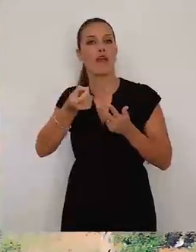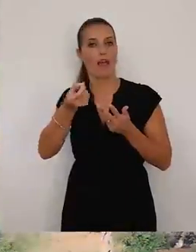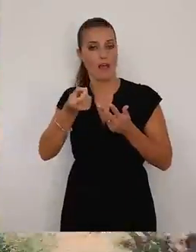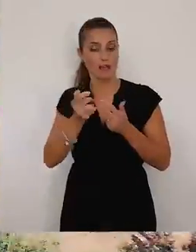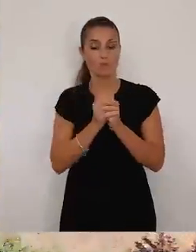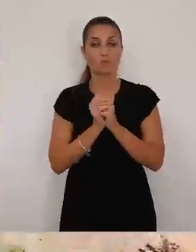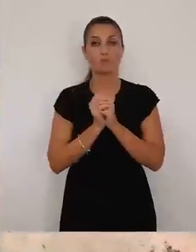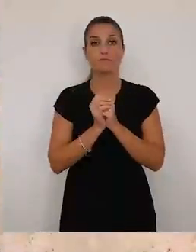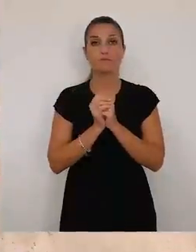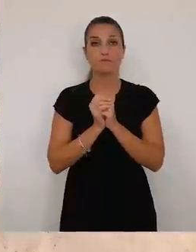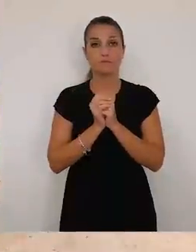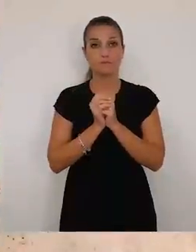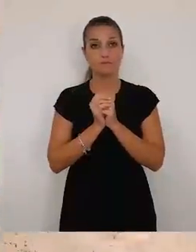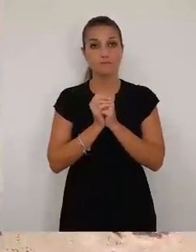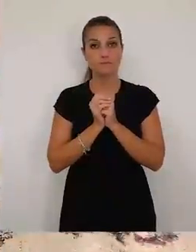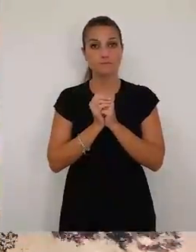cerealicoli.